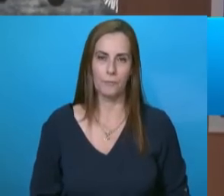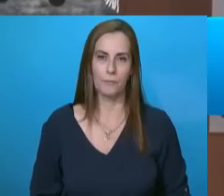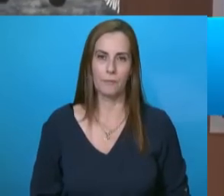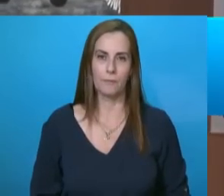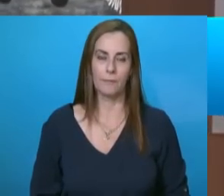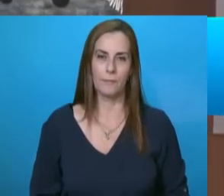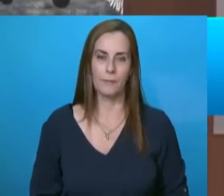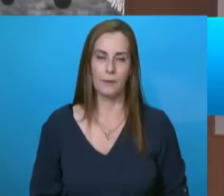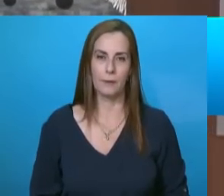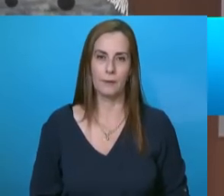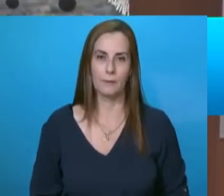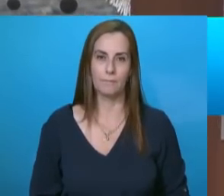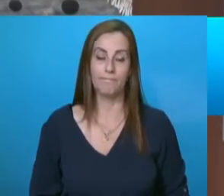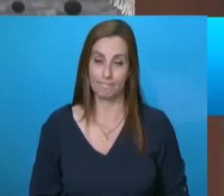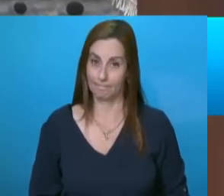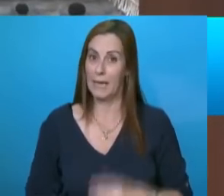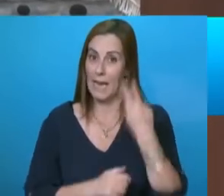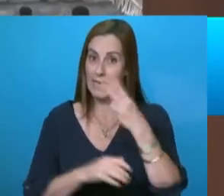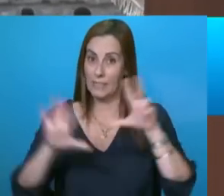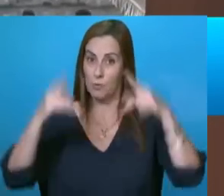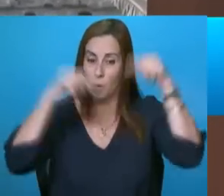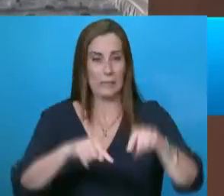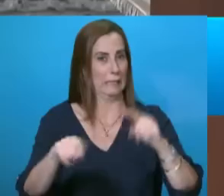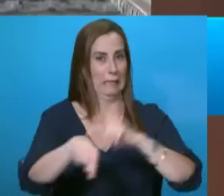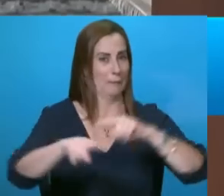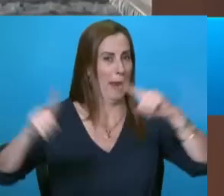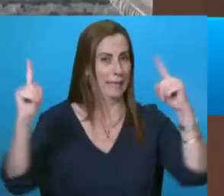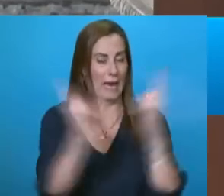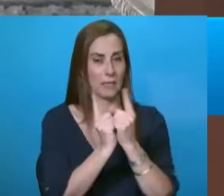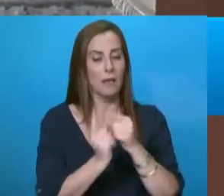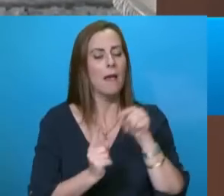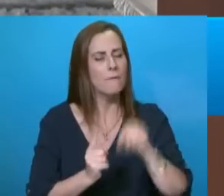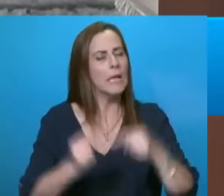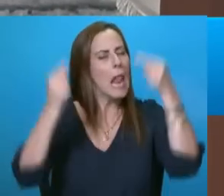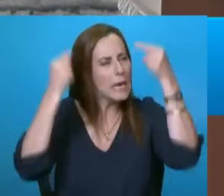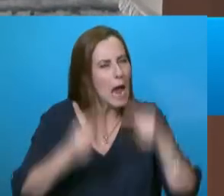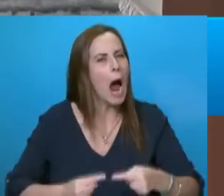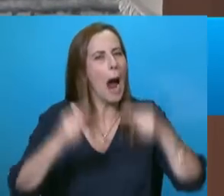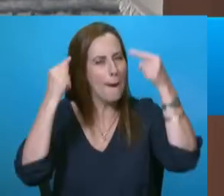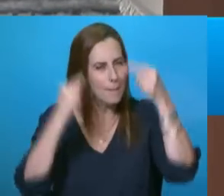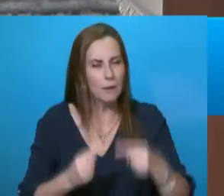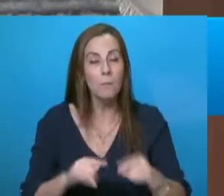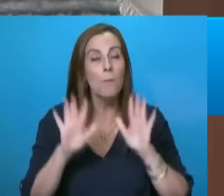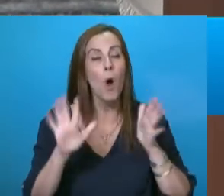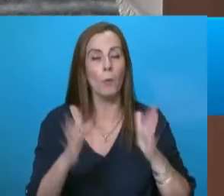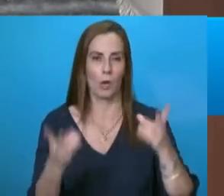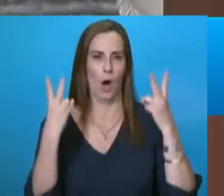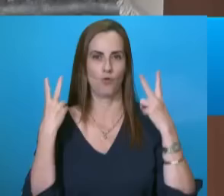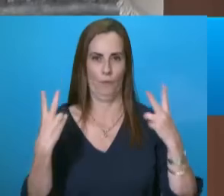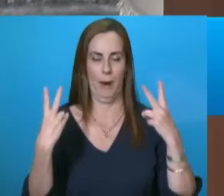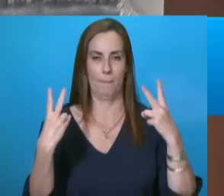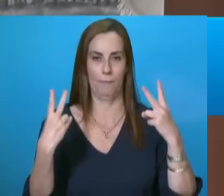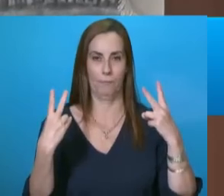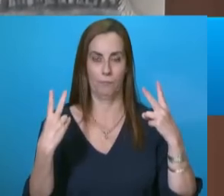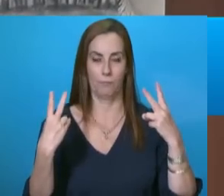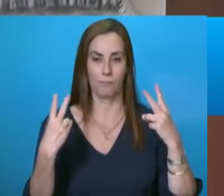זהו זמן קצר, ואלו ימים הרי גורל. גודל